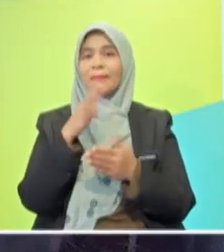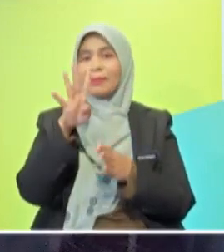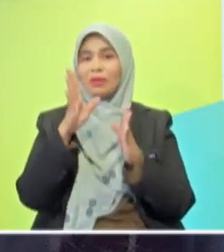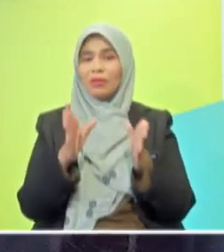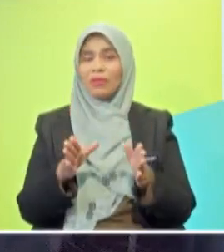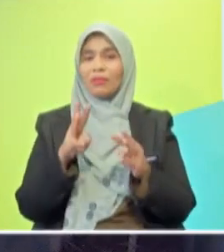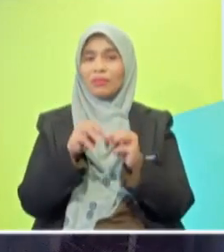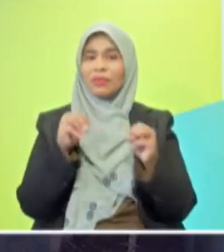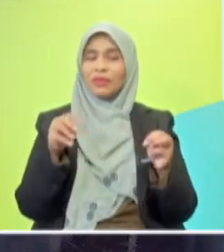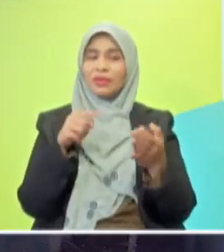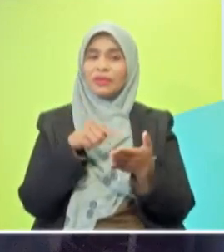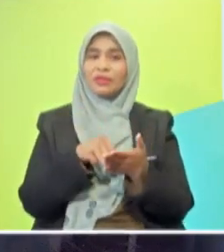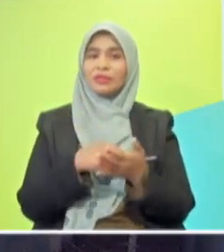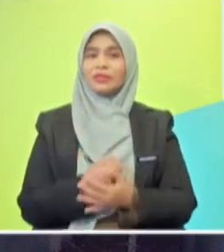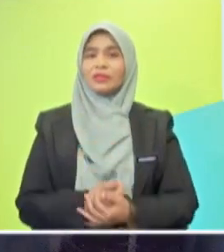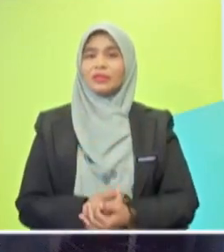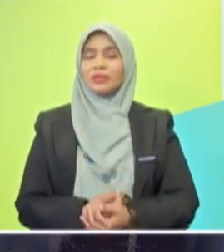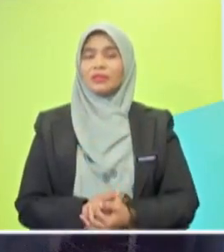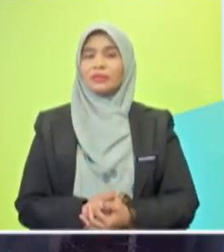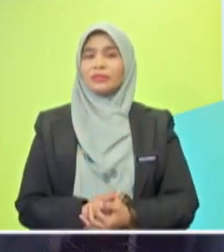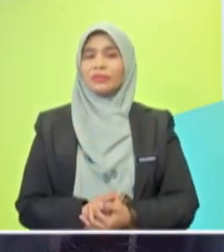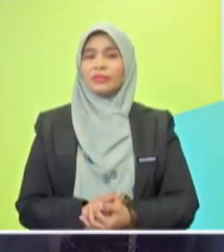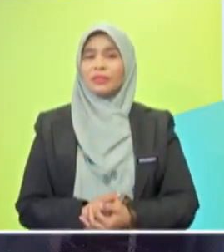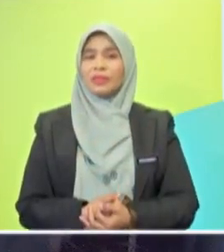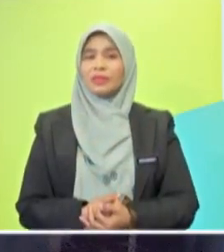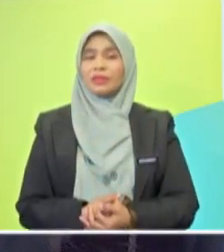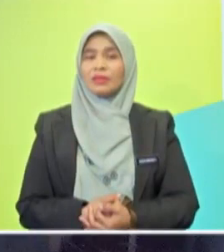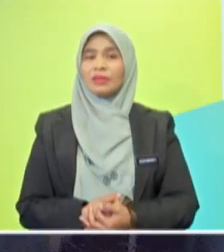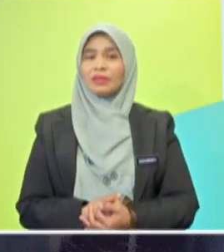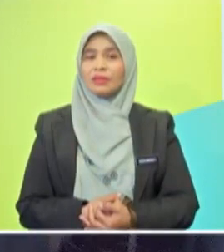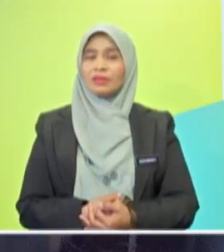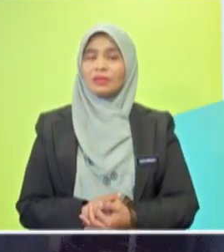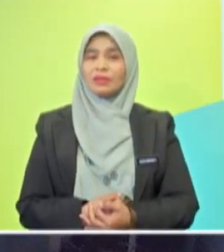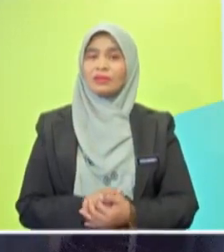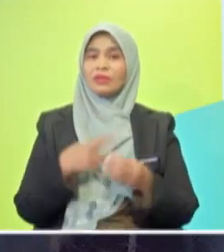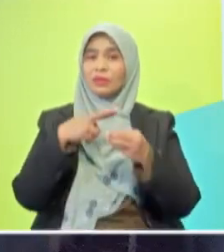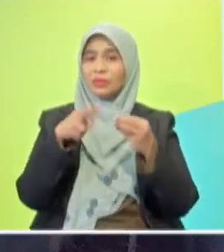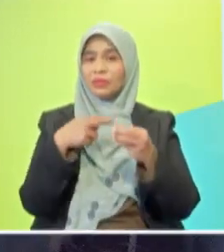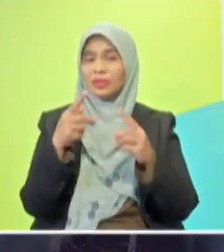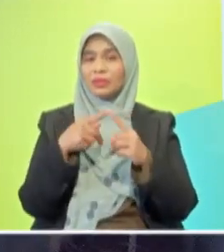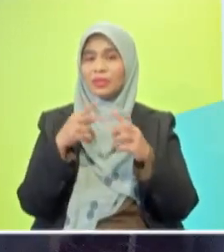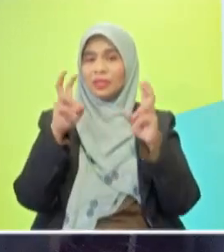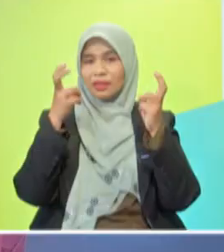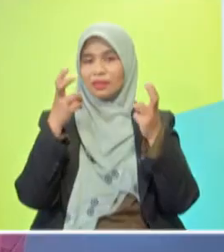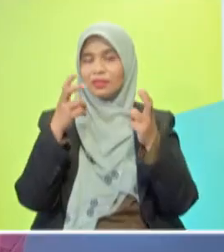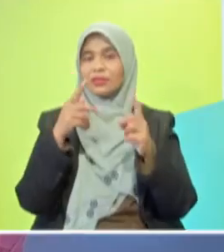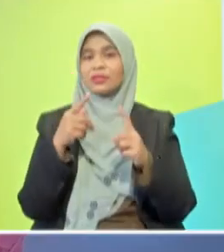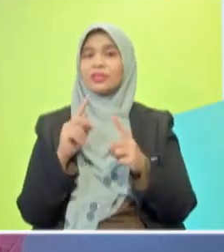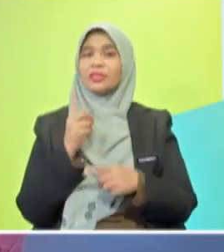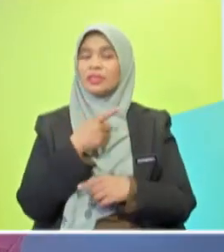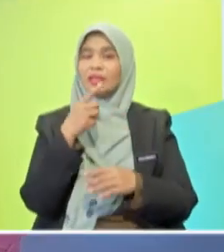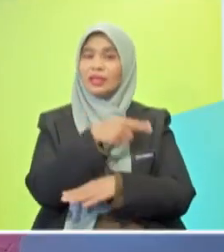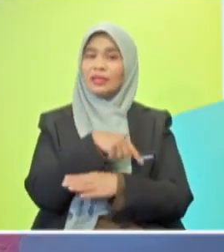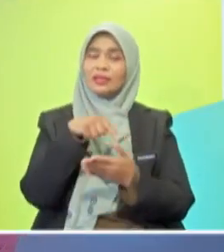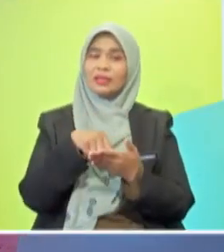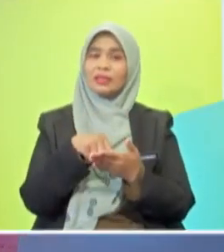bagi. Okay. Baiklah, apa yang kita boleh rumuskan dalam topik kita pada hari ini, Ustazah? Dipersilakan. Okey, sebelum itu Ustazah